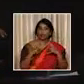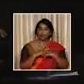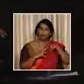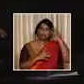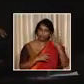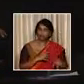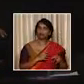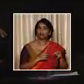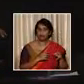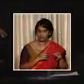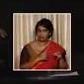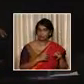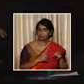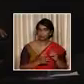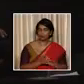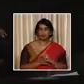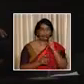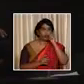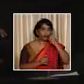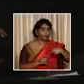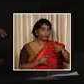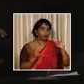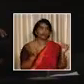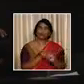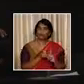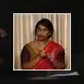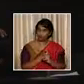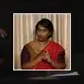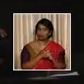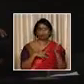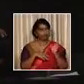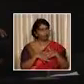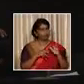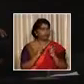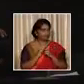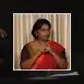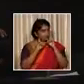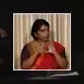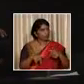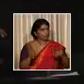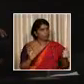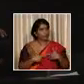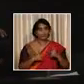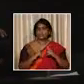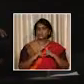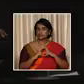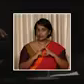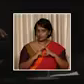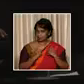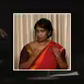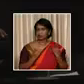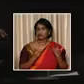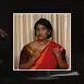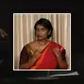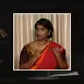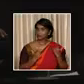யுத்தத்திலே பாதிக்கப்பட்டவர்கள் யுத்தத்திலே பாதிக்கப்பட்டவர்களாகவே வாழ்ந்து கொண்டிருக்கிறார்கள் அவர்கள் இப்பொழுதும் ஒரு கட்டமைக்கப்பட்ட இன அழிப்புக்குள்ளே அவர்கள்